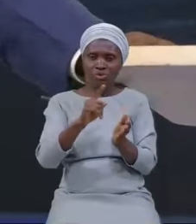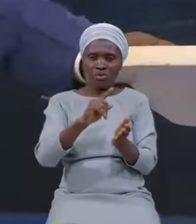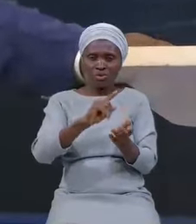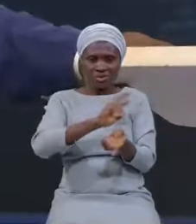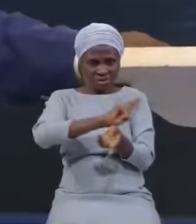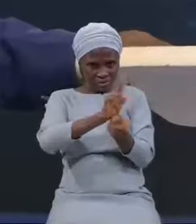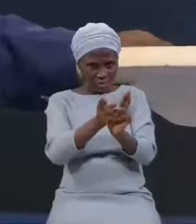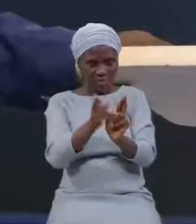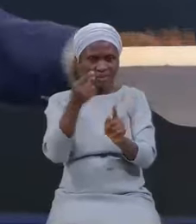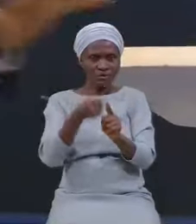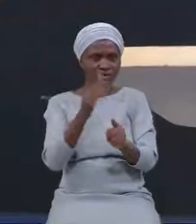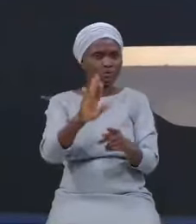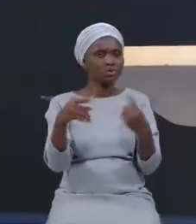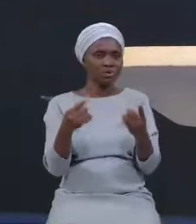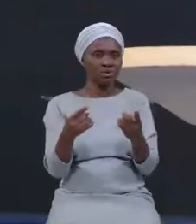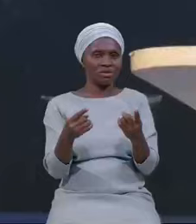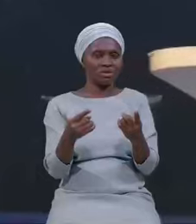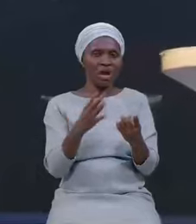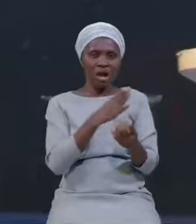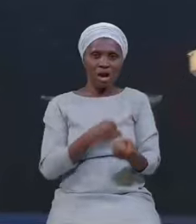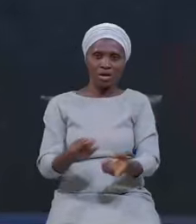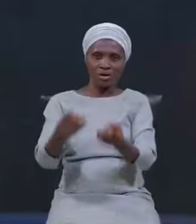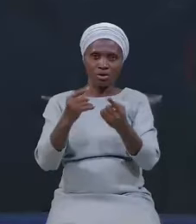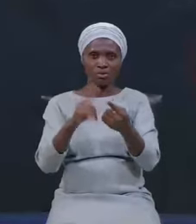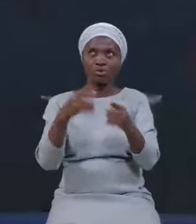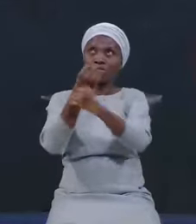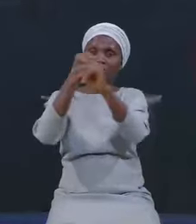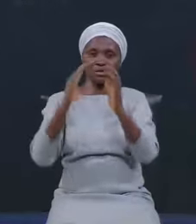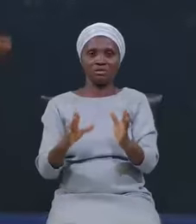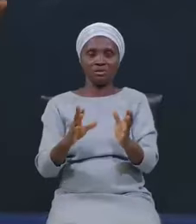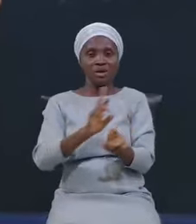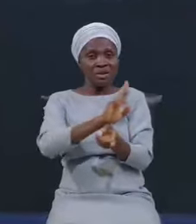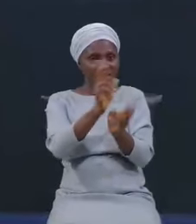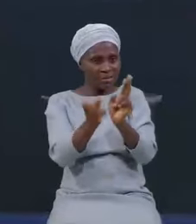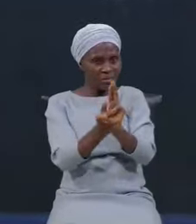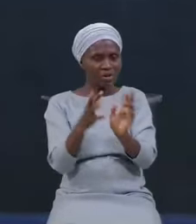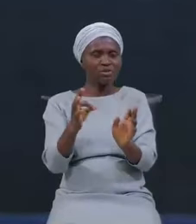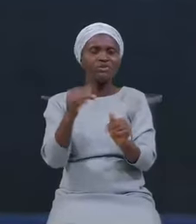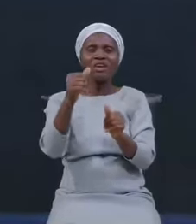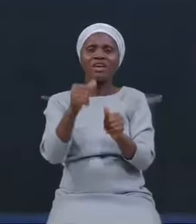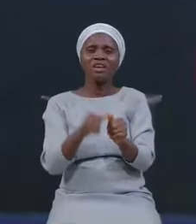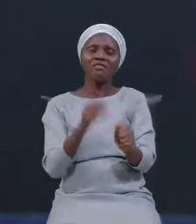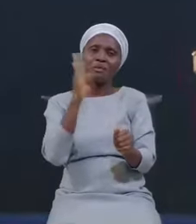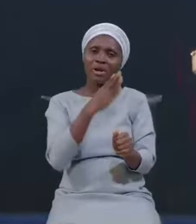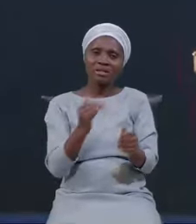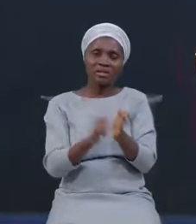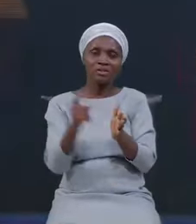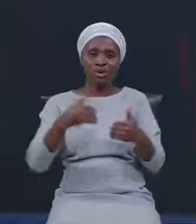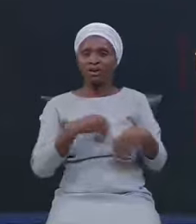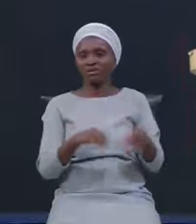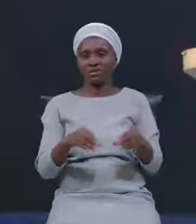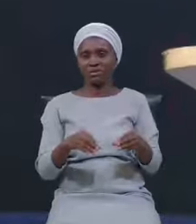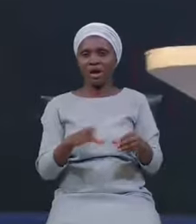Repends-toi de toutes mauvaises choses que tu as pratiquées et appuie-toi sur Jésus le Sauveur.